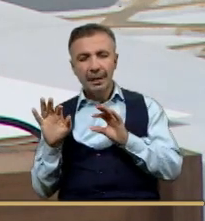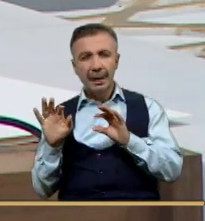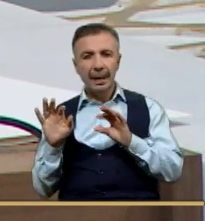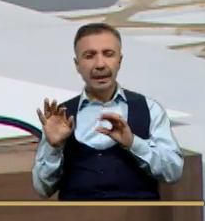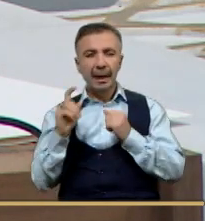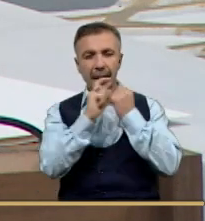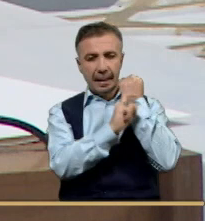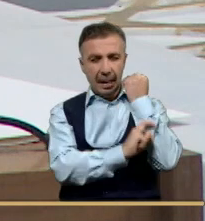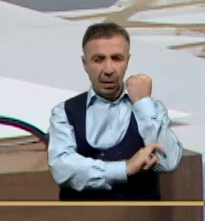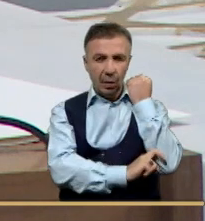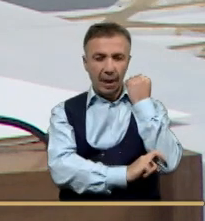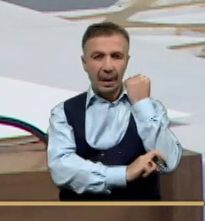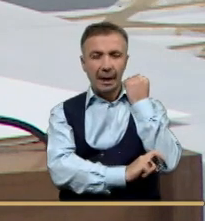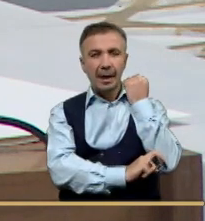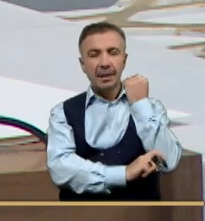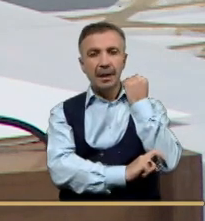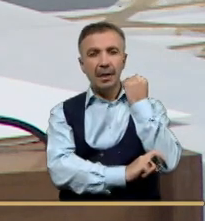örgütüne destek oluyorlar.